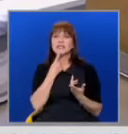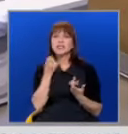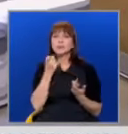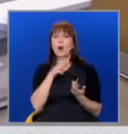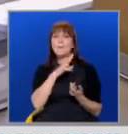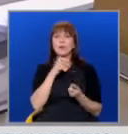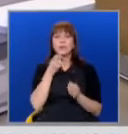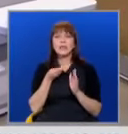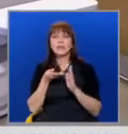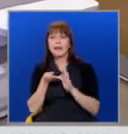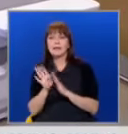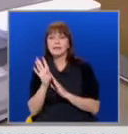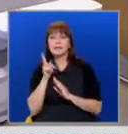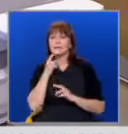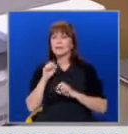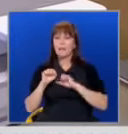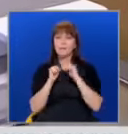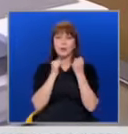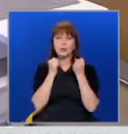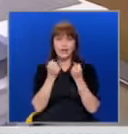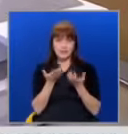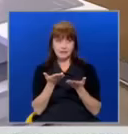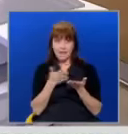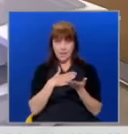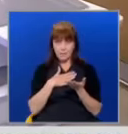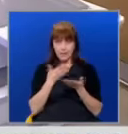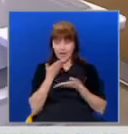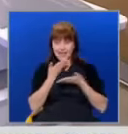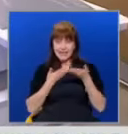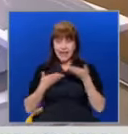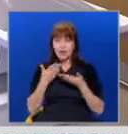полицаите излизат на протест? Нямат ли диалог с новия министър?